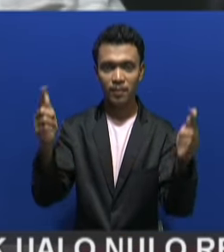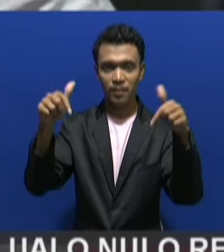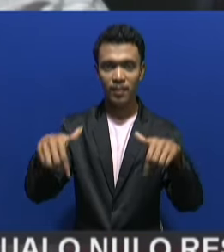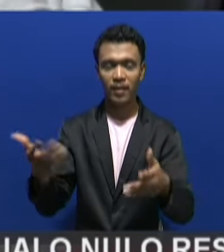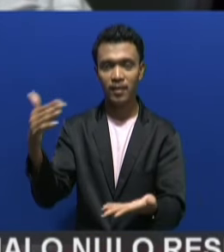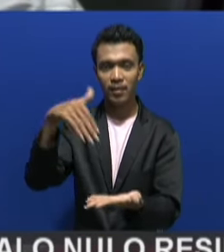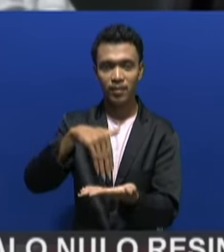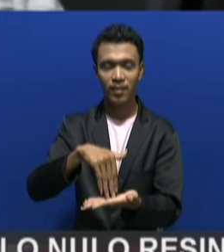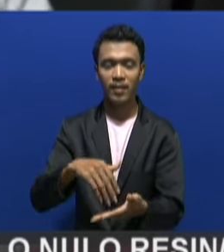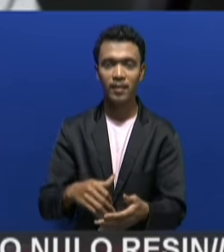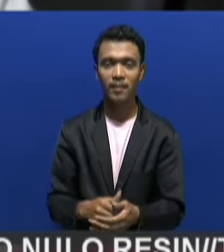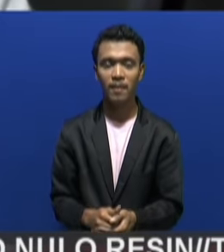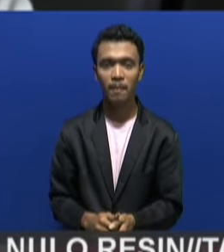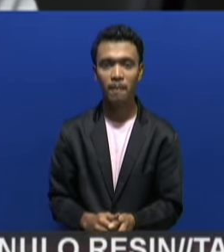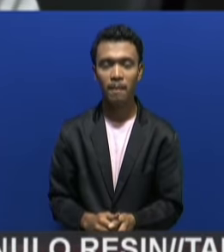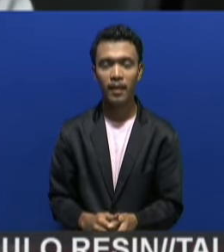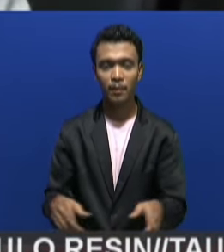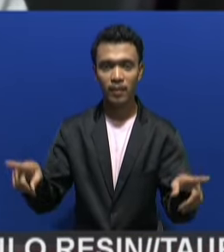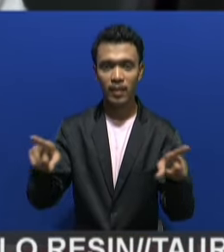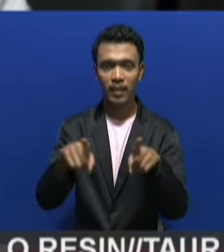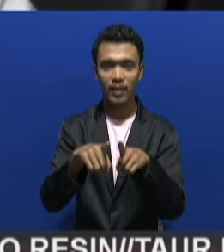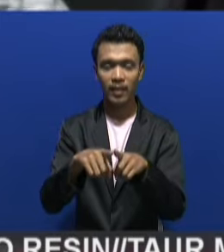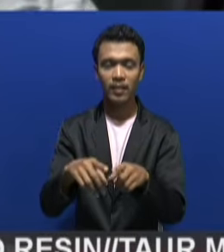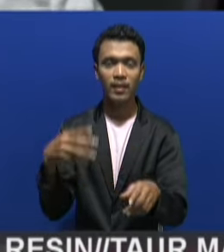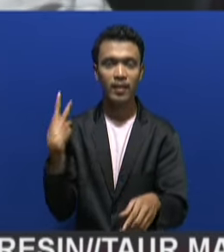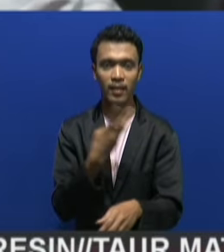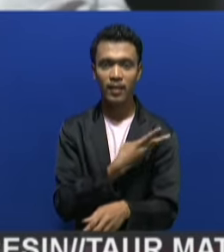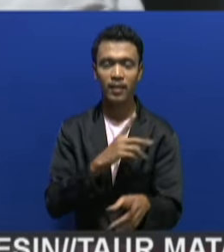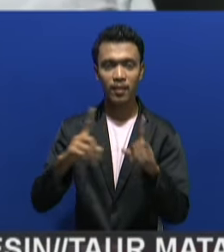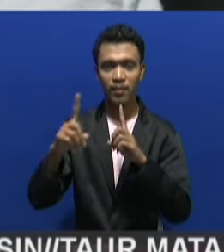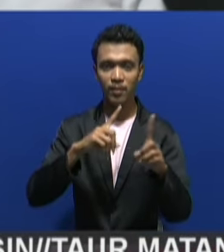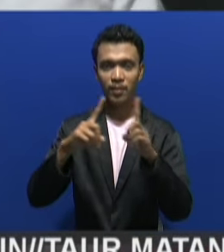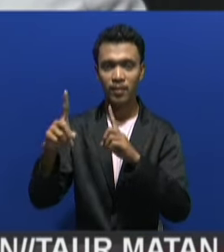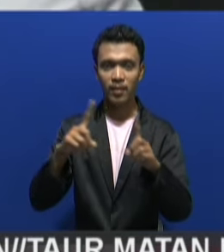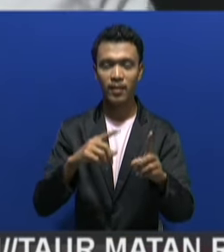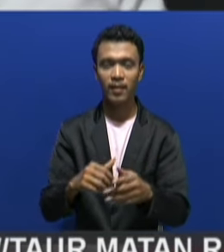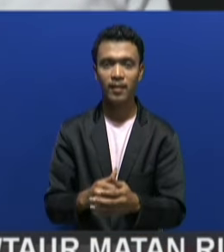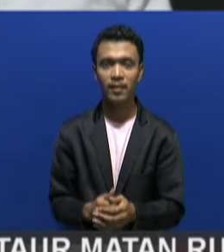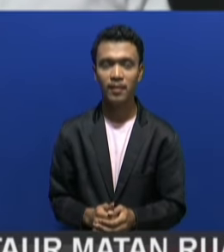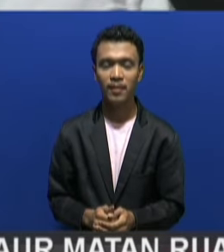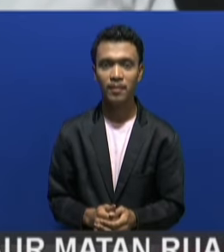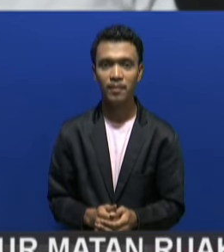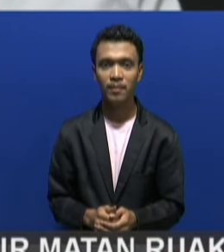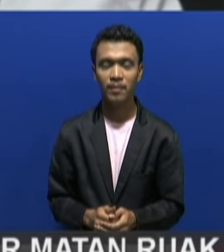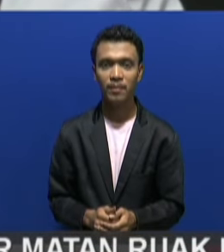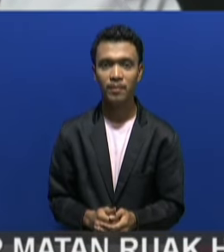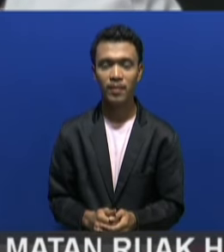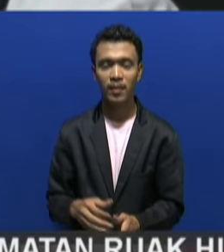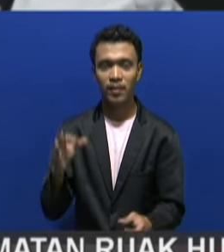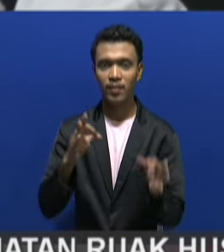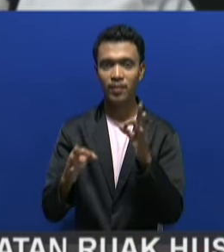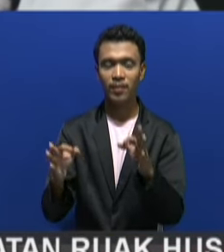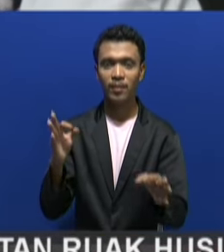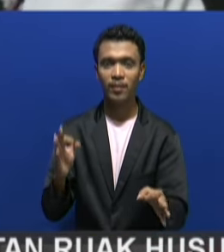kita akan terus, tapi sesuai dengan tadi kita sudah bicara, seperti ini sudah mengerucut, jadi B2B nanti kita akan